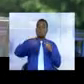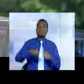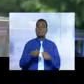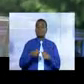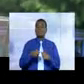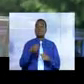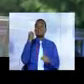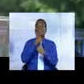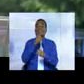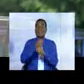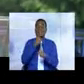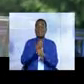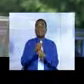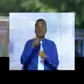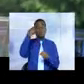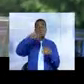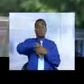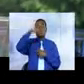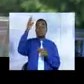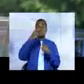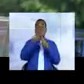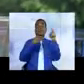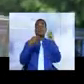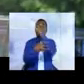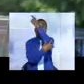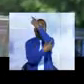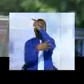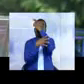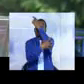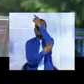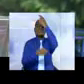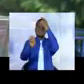de la misère créée par la crise.